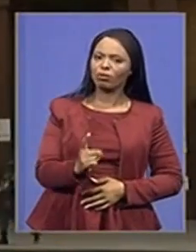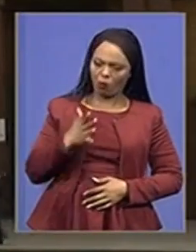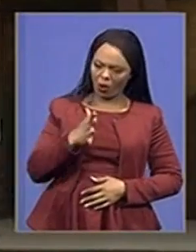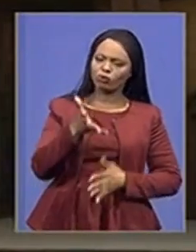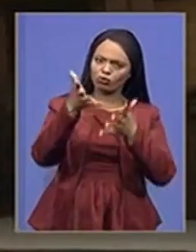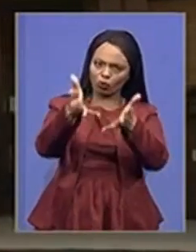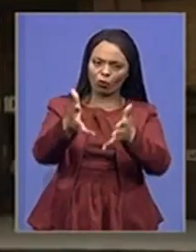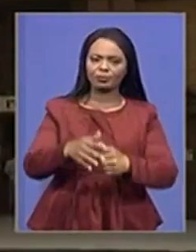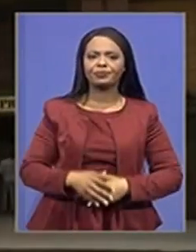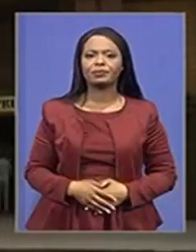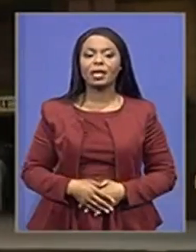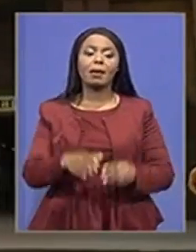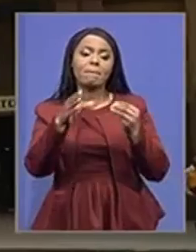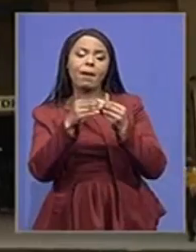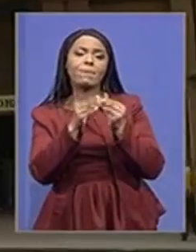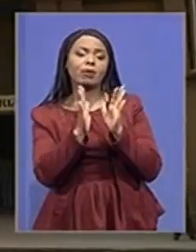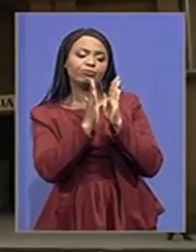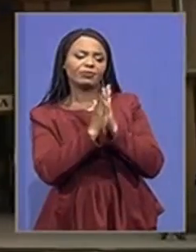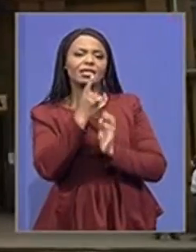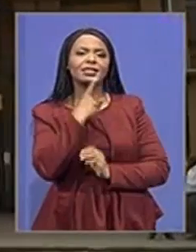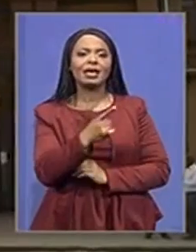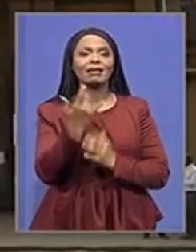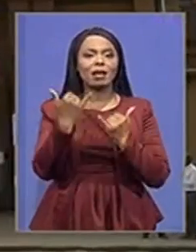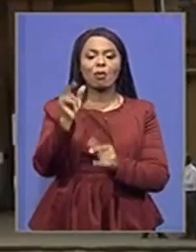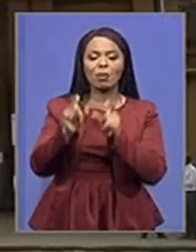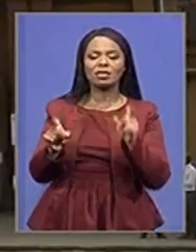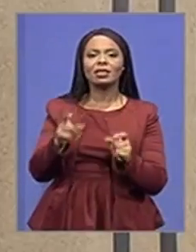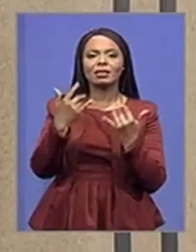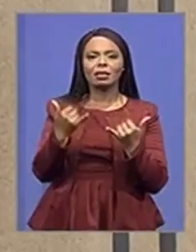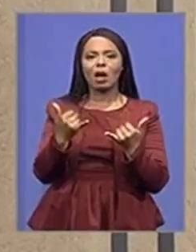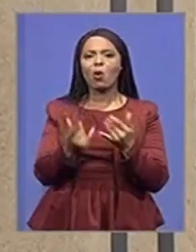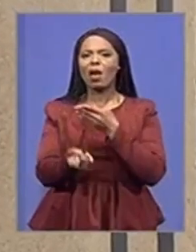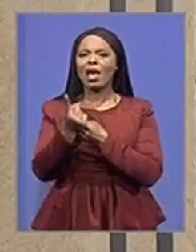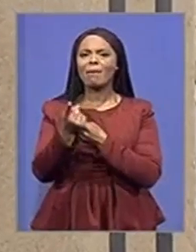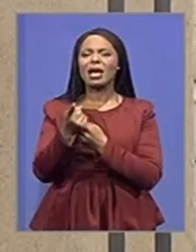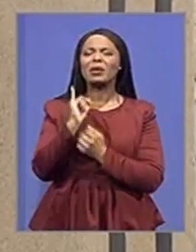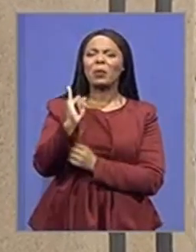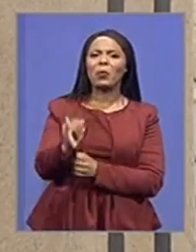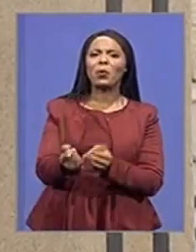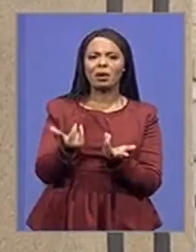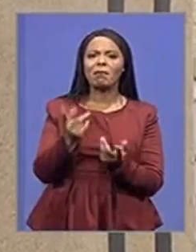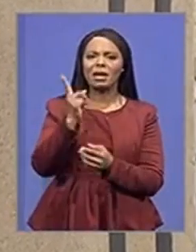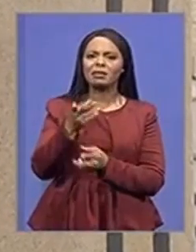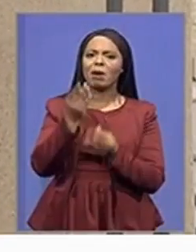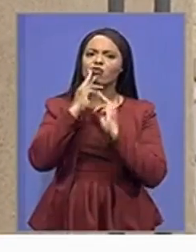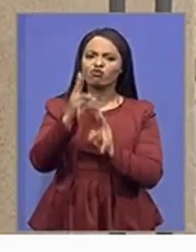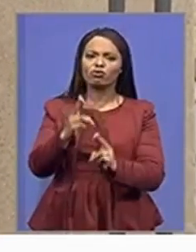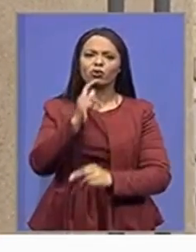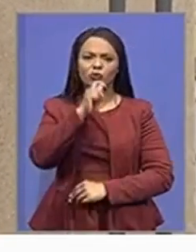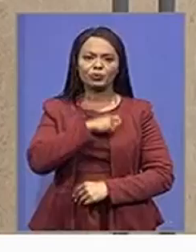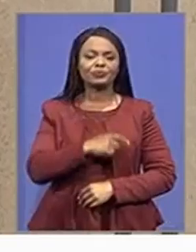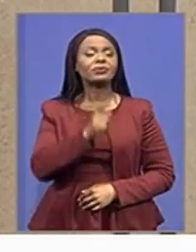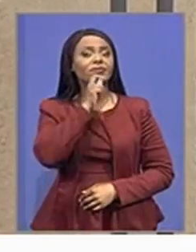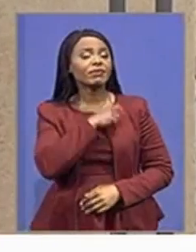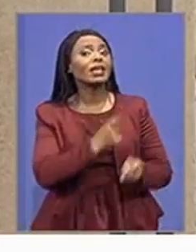maloba a kereke a re ke nako ya gore ba tlhokofadiwa ba bone dikarabo. Qetellong nnete e tla hlaha, bobe bo